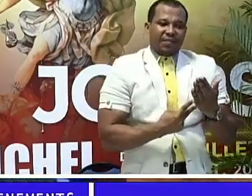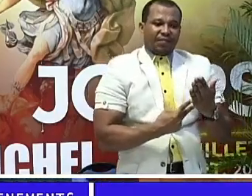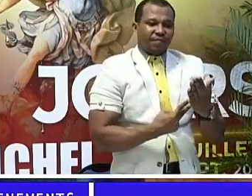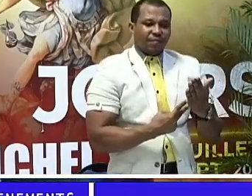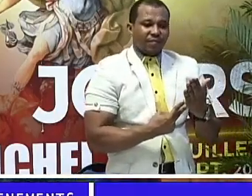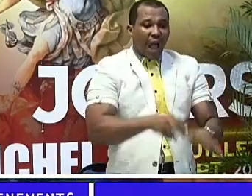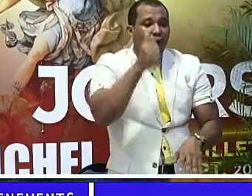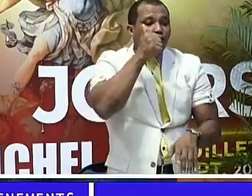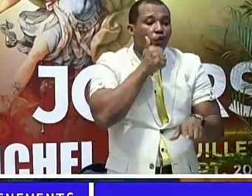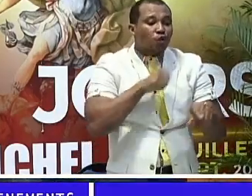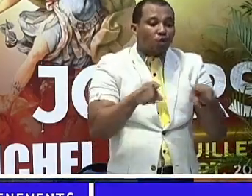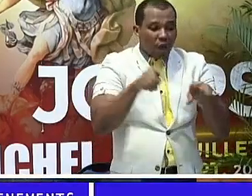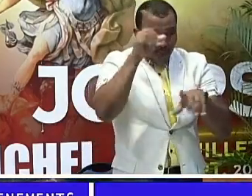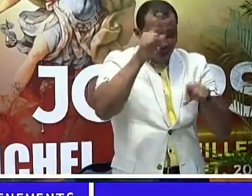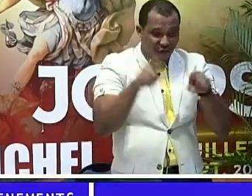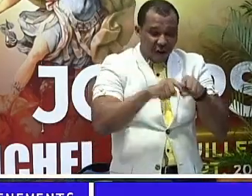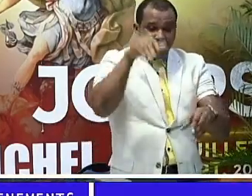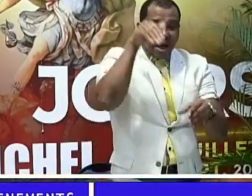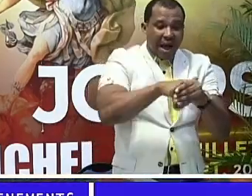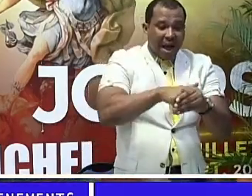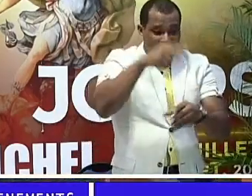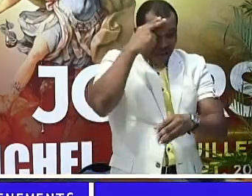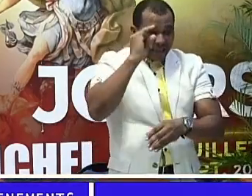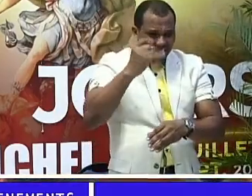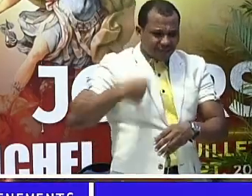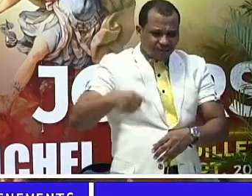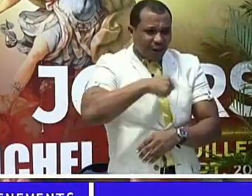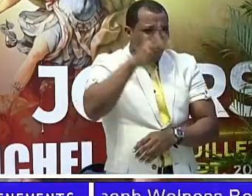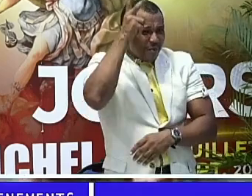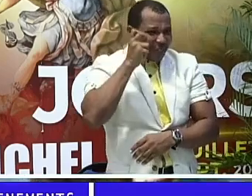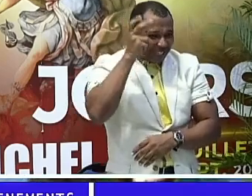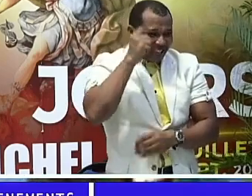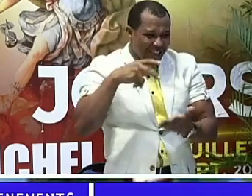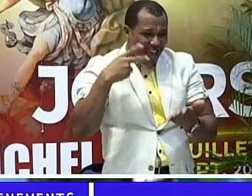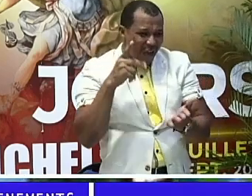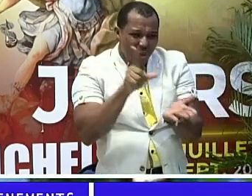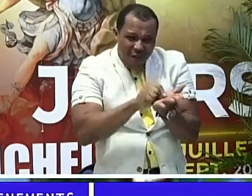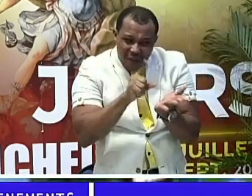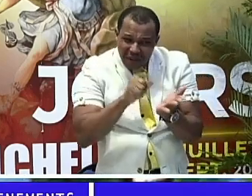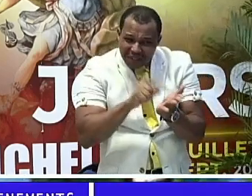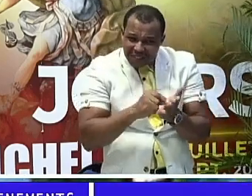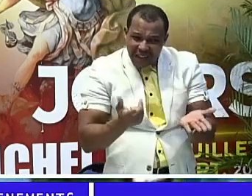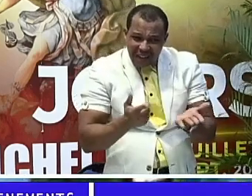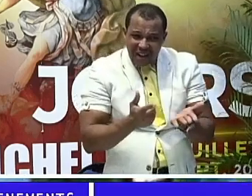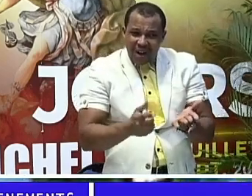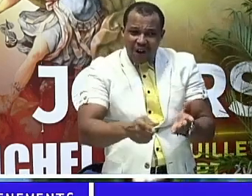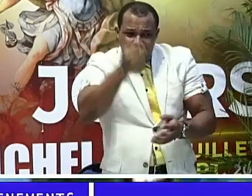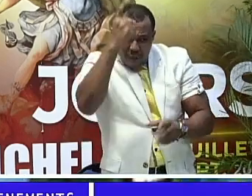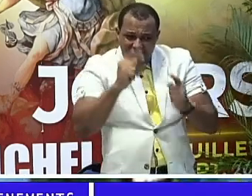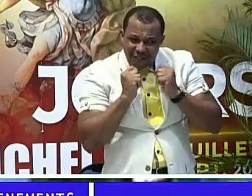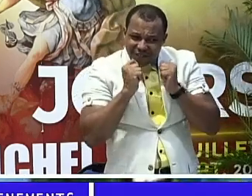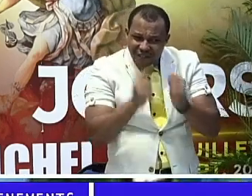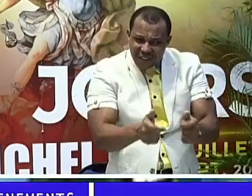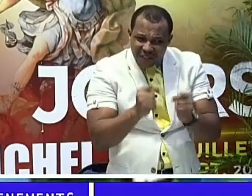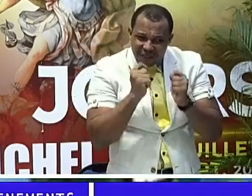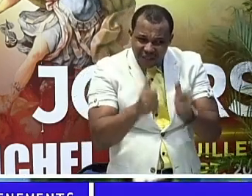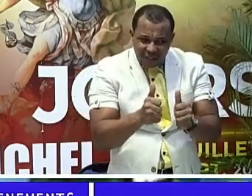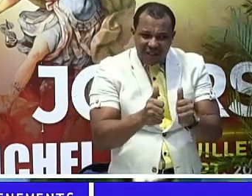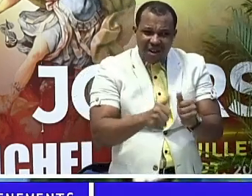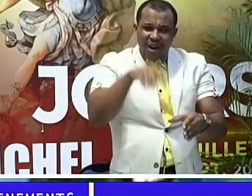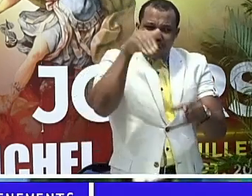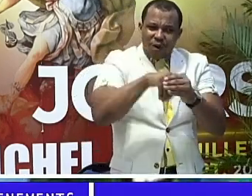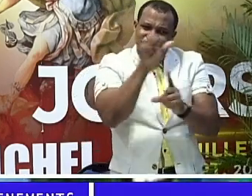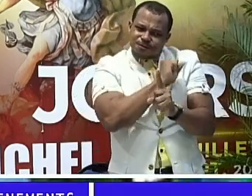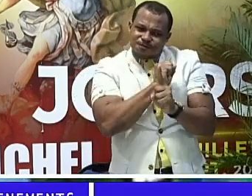Et vraiment, ce mieux, nous même en Haïti, l'entend des nouvelles ça, nous comprenons vite. Parce que nous vivons tomber dans une